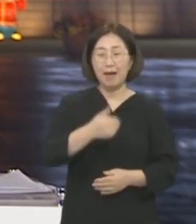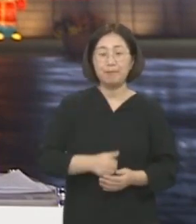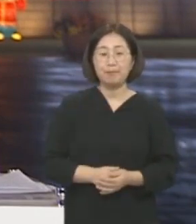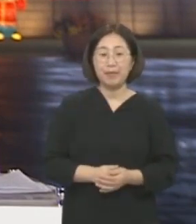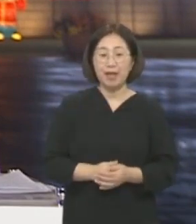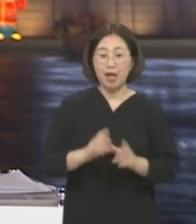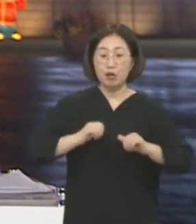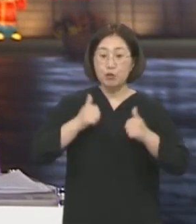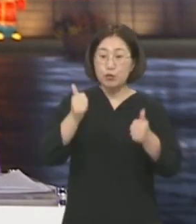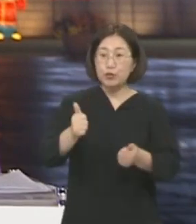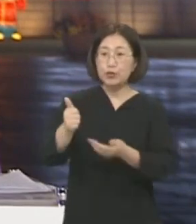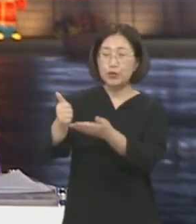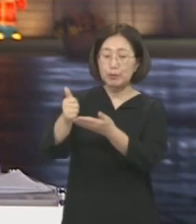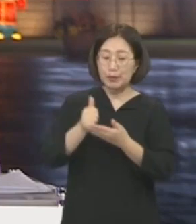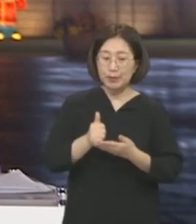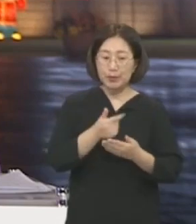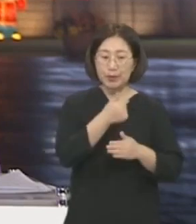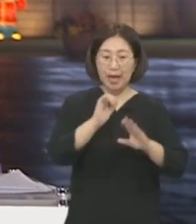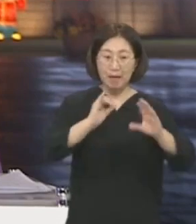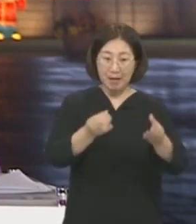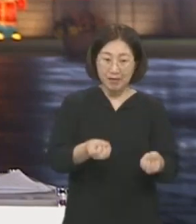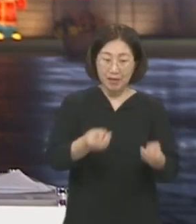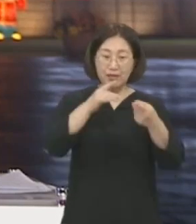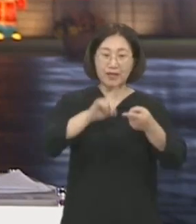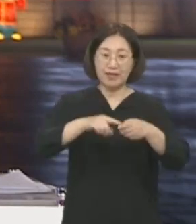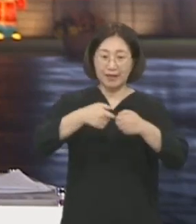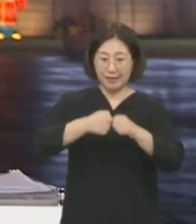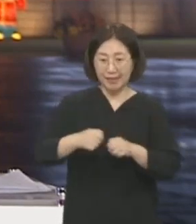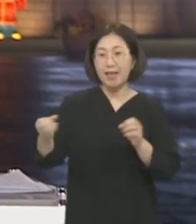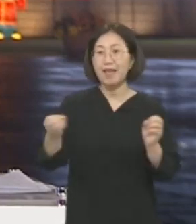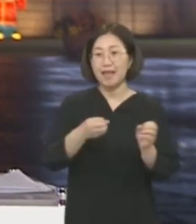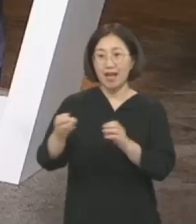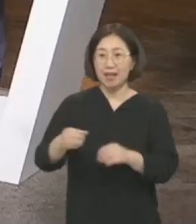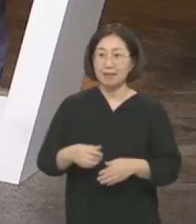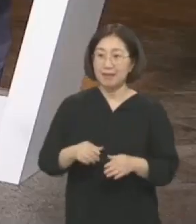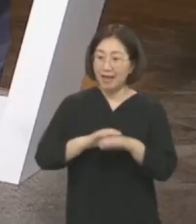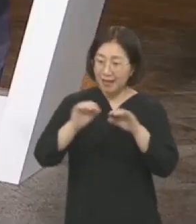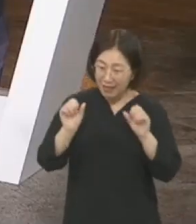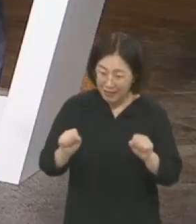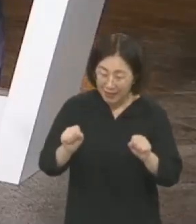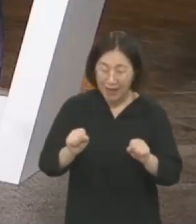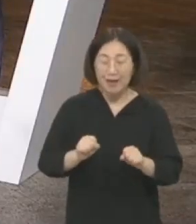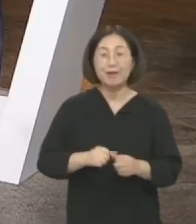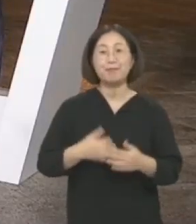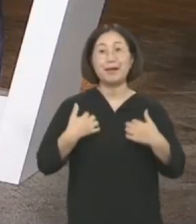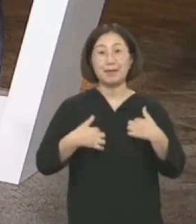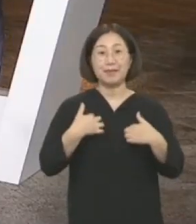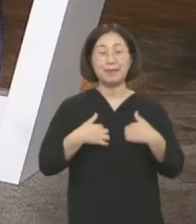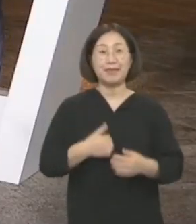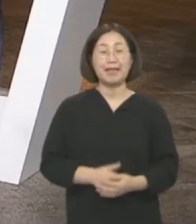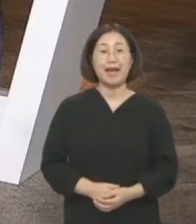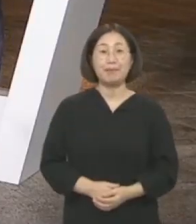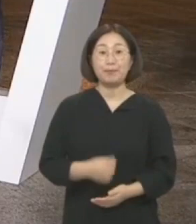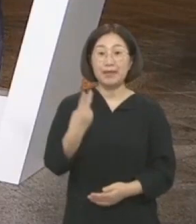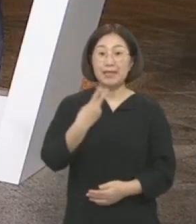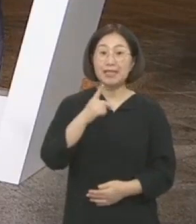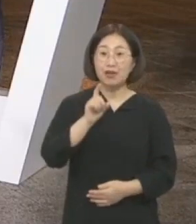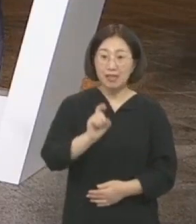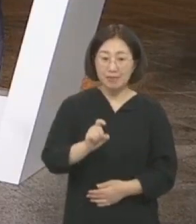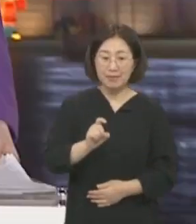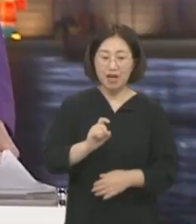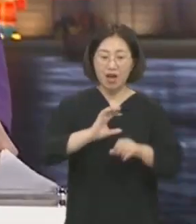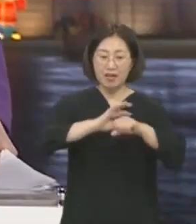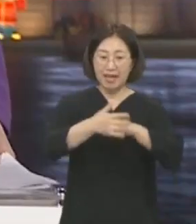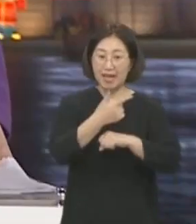모시고 대백제전에 대해 자세히 얘기 나눠보겠습니다. 군수님 어서 오십시오. 네. 반갑습니다. 자, 지난 2010년